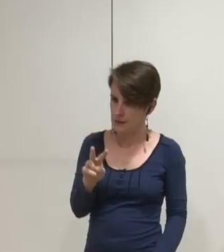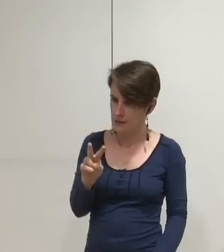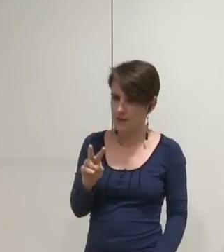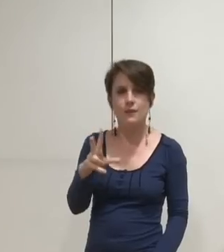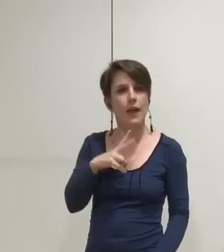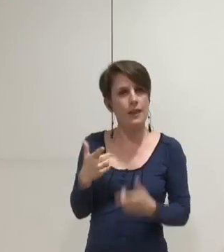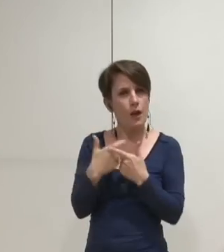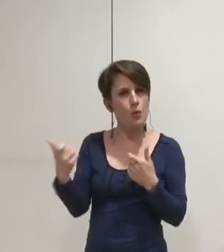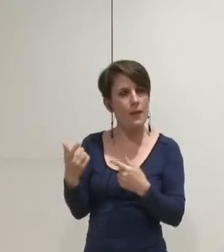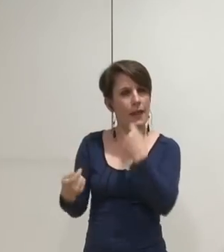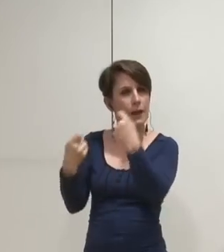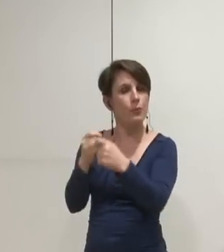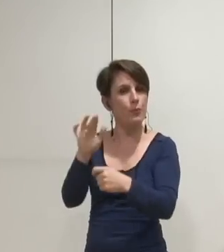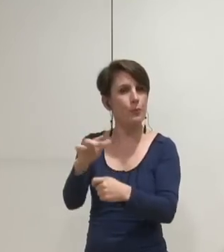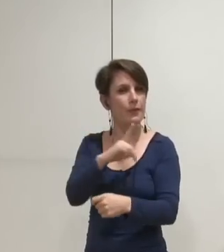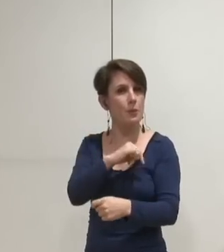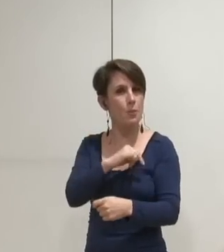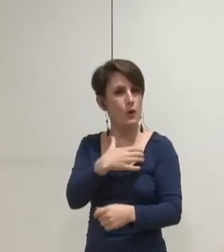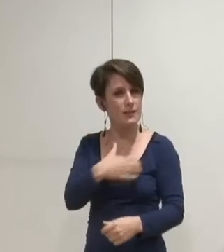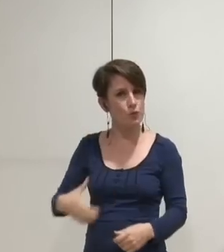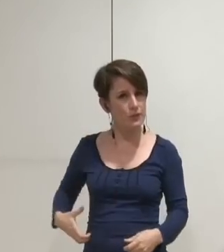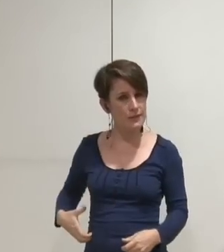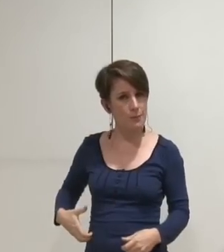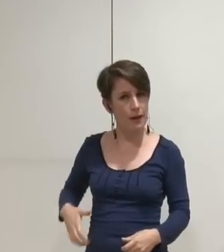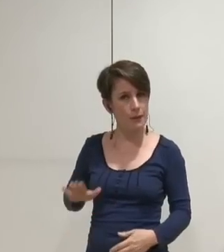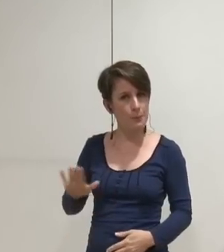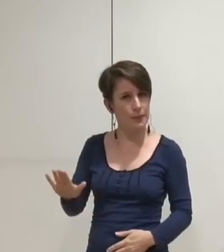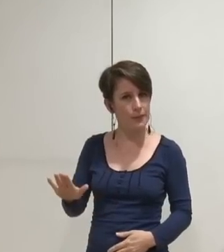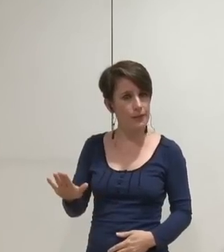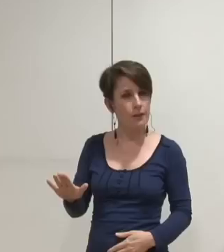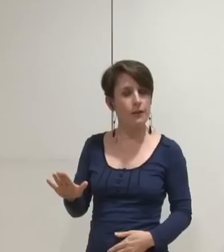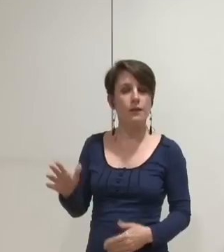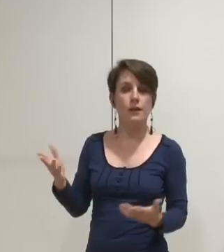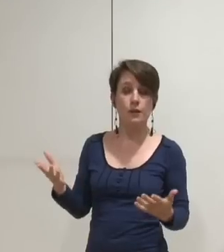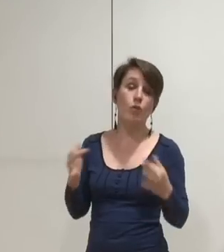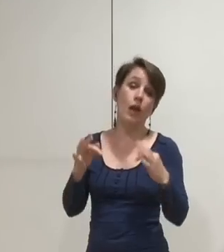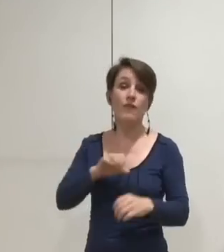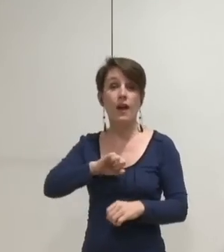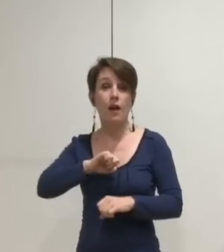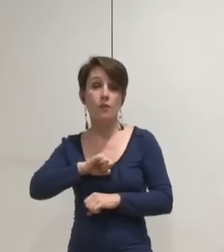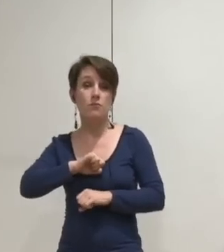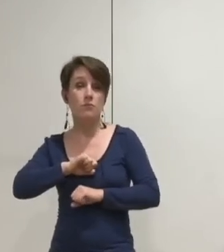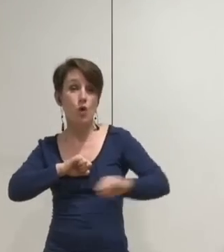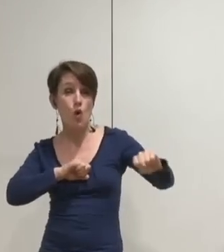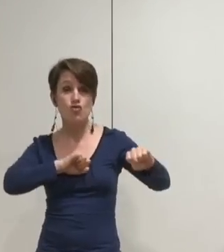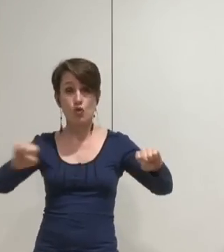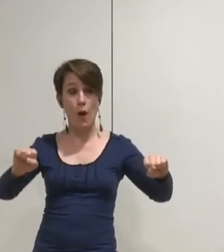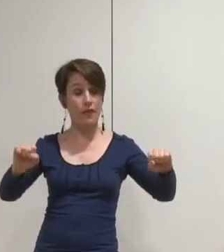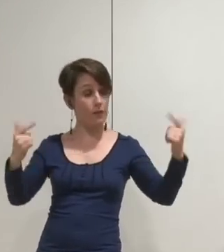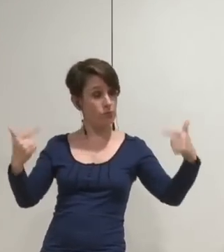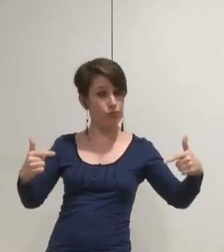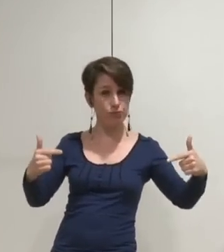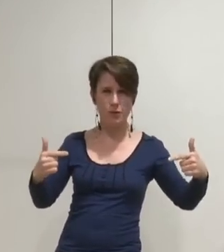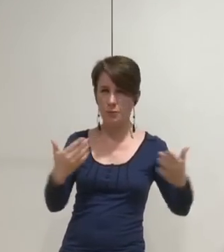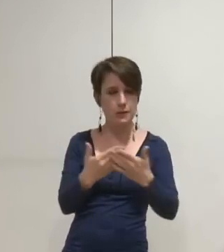municipales et pour lesqueles on observe que ce qui reste en tout cas du clivage gauche- droite dans ce pays ne s'exprime pas